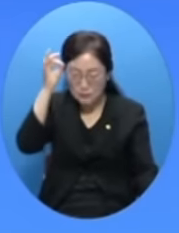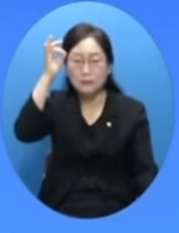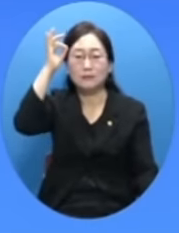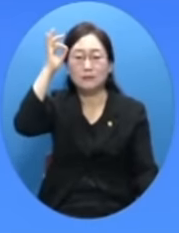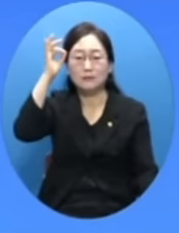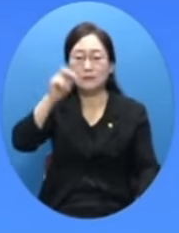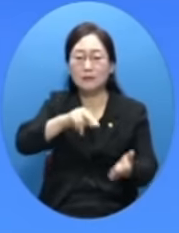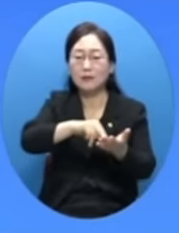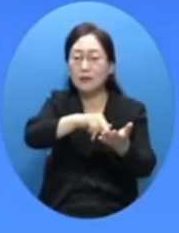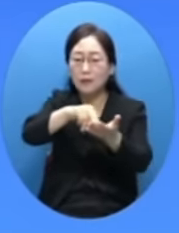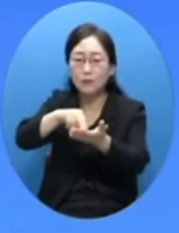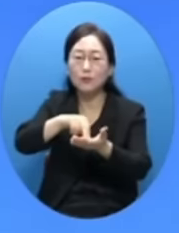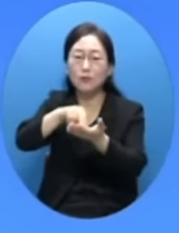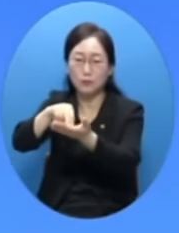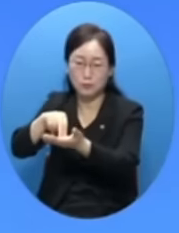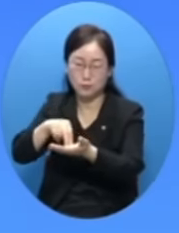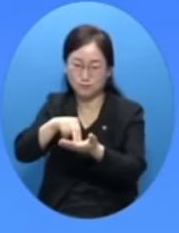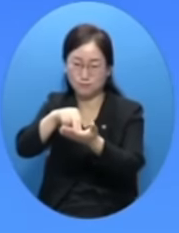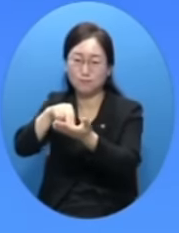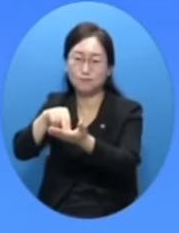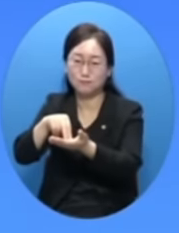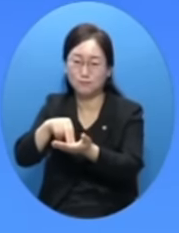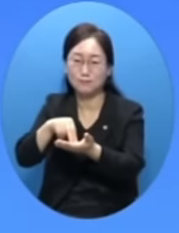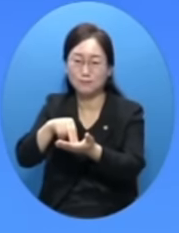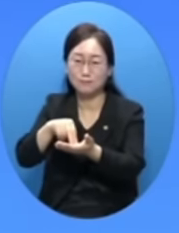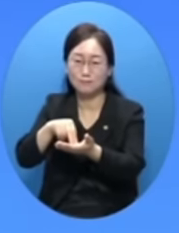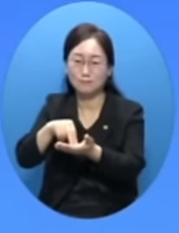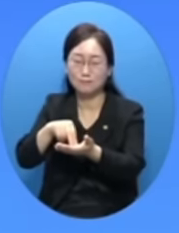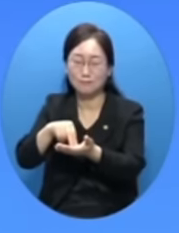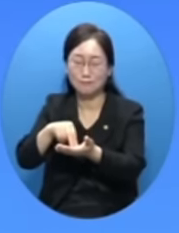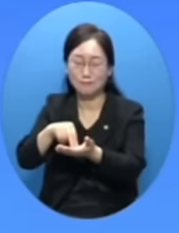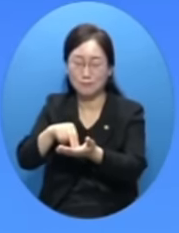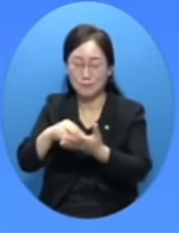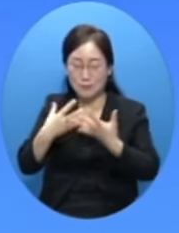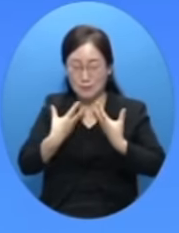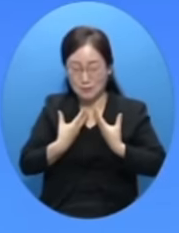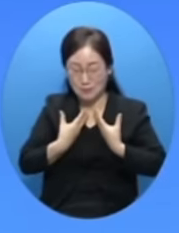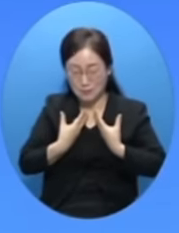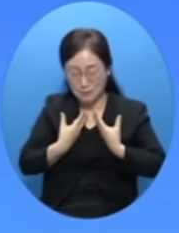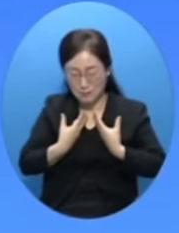외로움이라는 것이 우리를 때때로 절망하게 하고